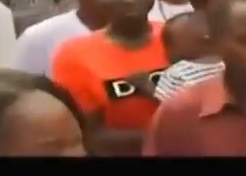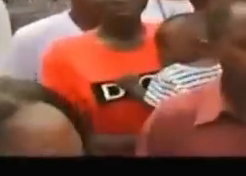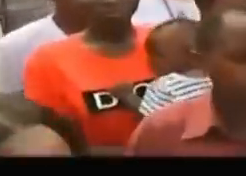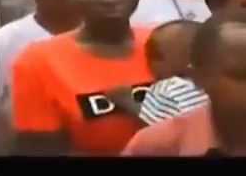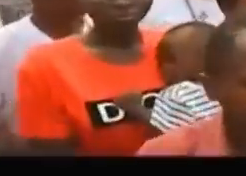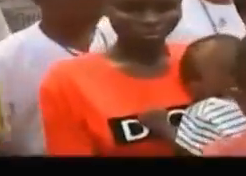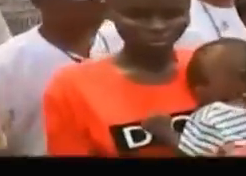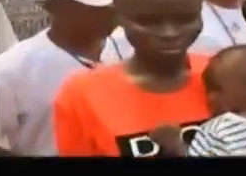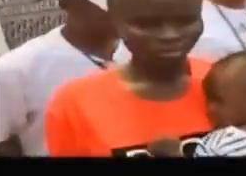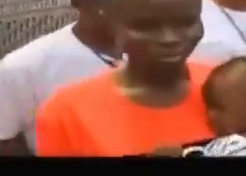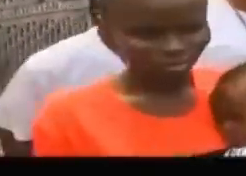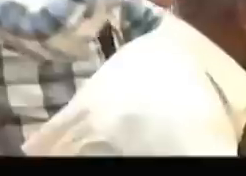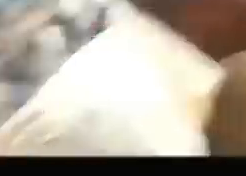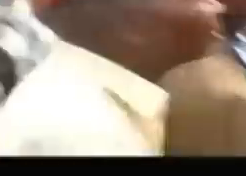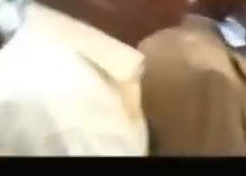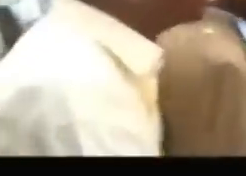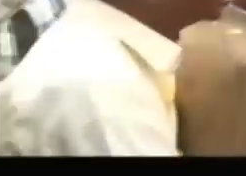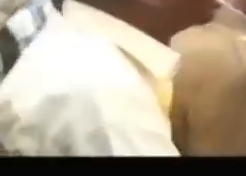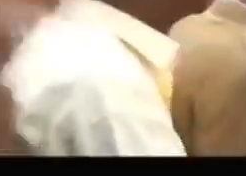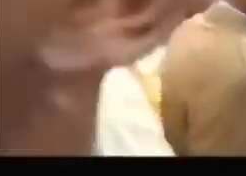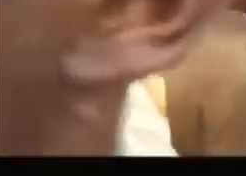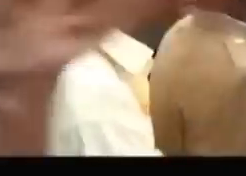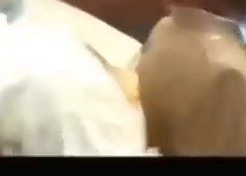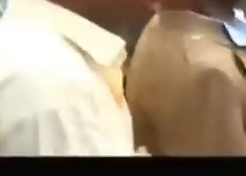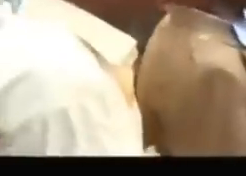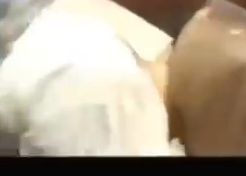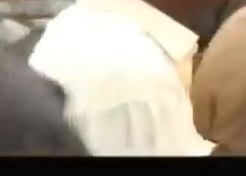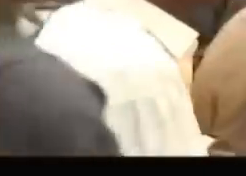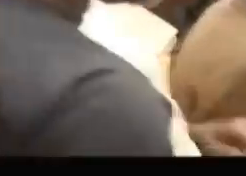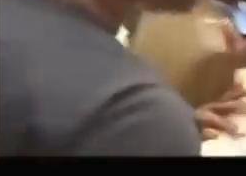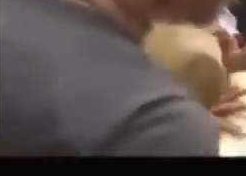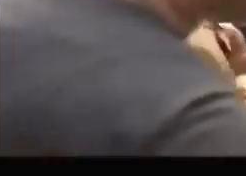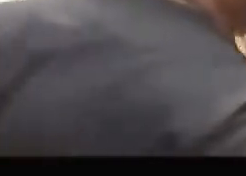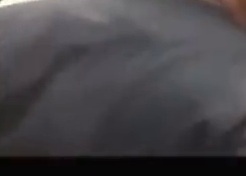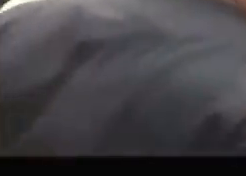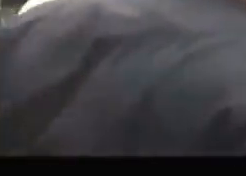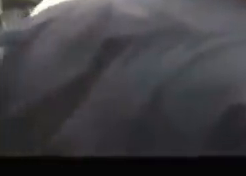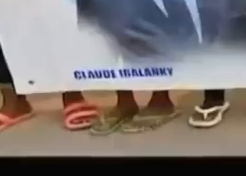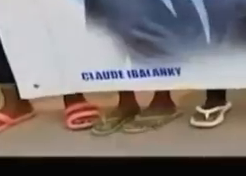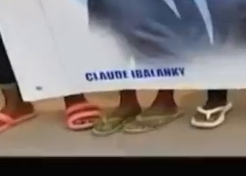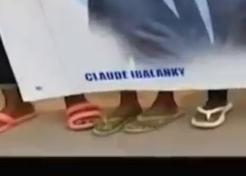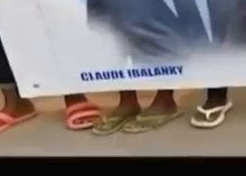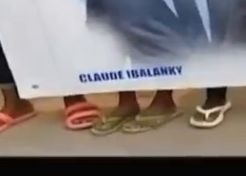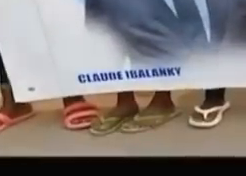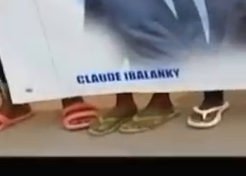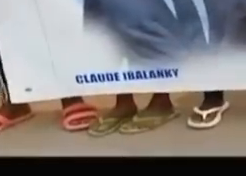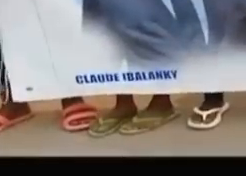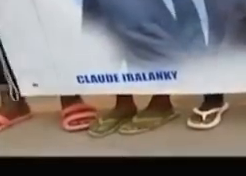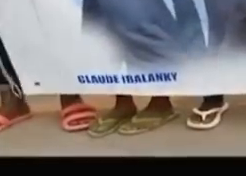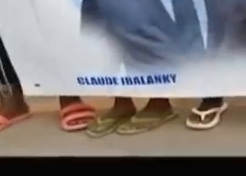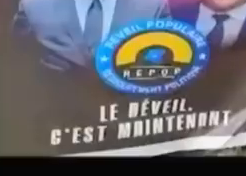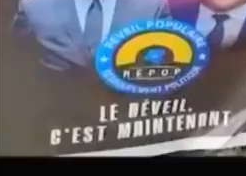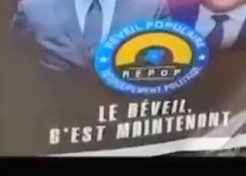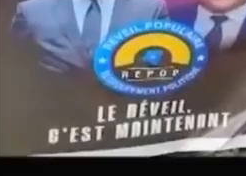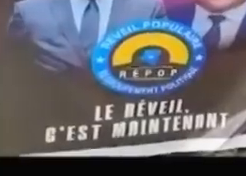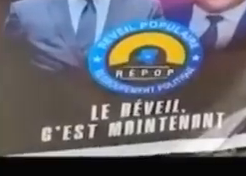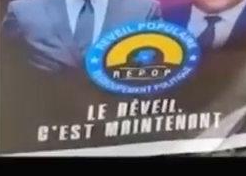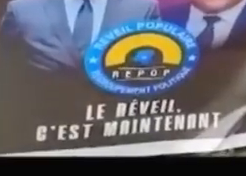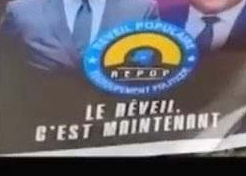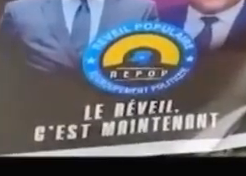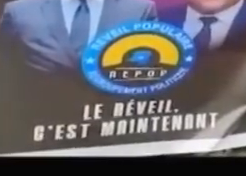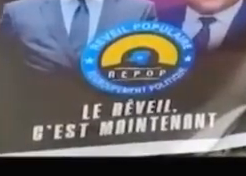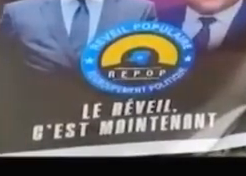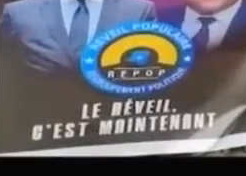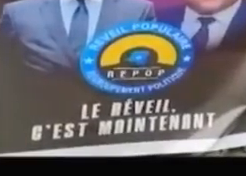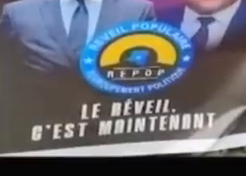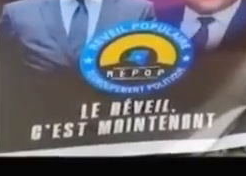chef de l'État, Claude Ibalanki, et Colomba ce week-end dans la ville de Kikwit, fait parler plus d'un observateur. Un accueil digne d'un fils du terroir sur qui